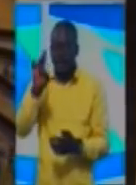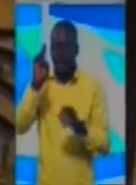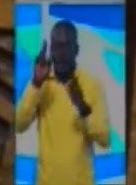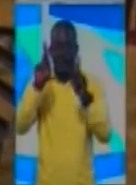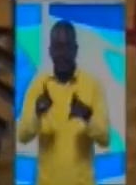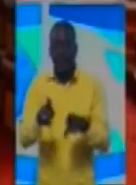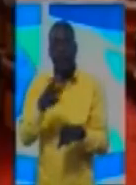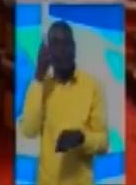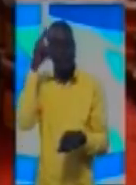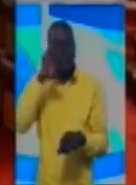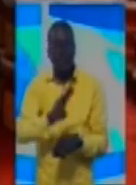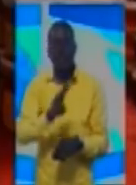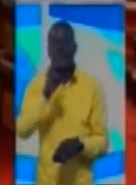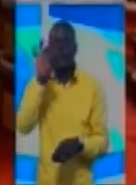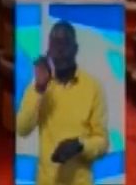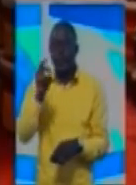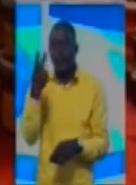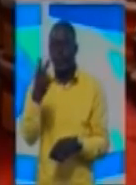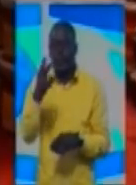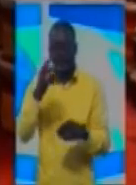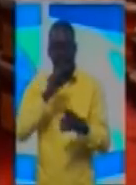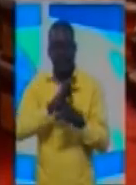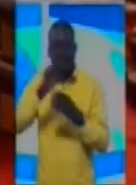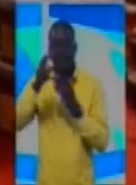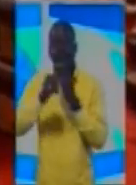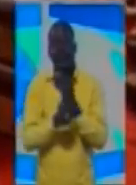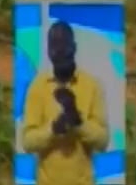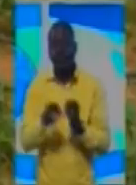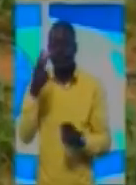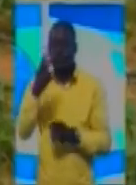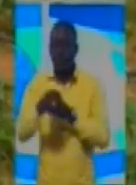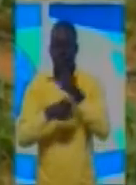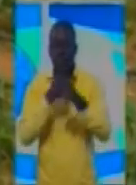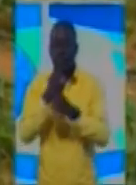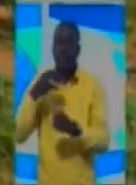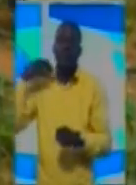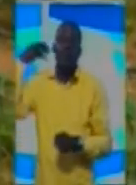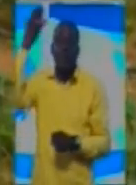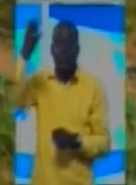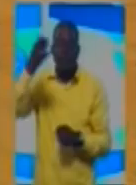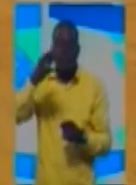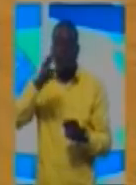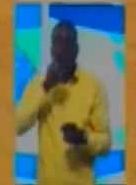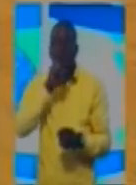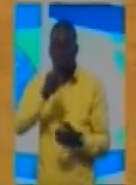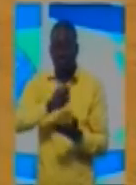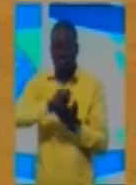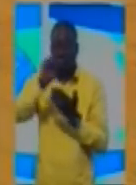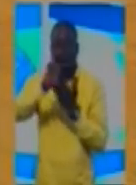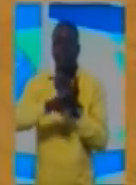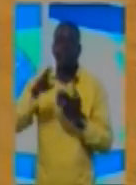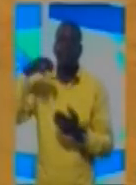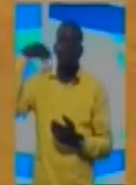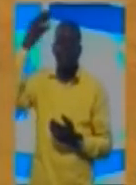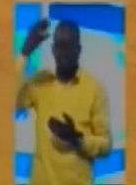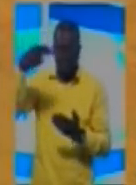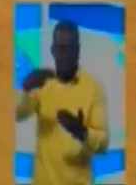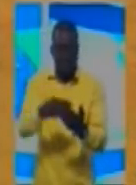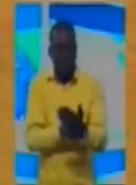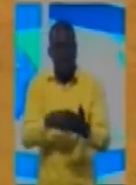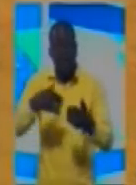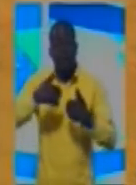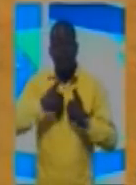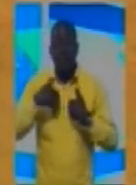filles. La prochaine sortie de promotion est attendue dans 2 ans, soit en septembre 2021. En attendant, ces nouveaux agents, munis de